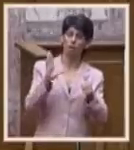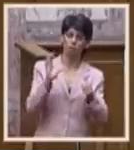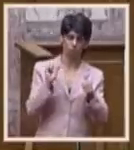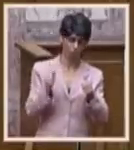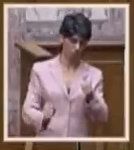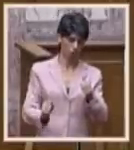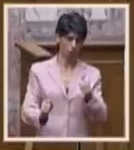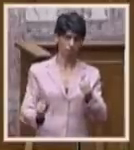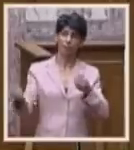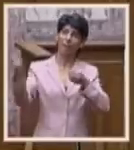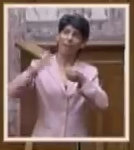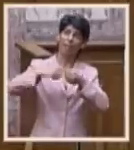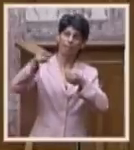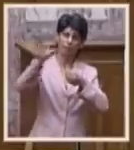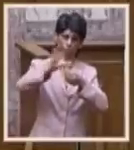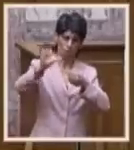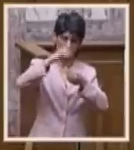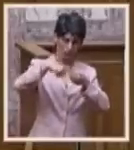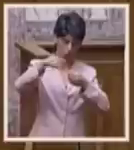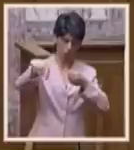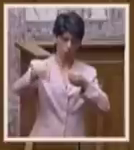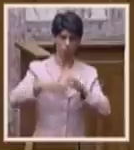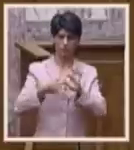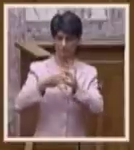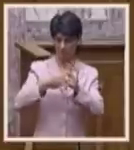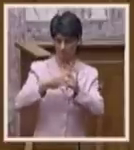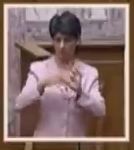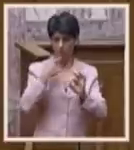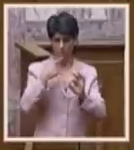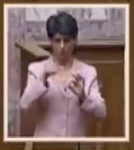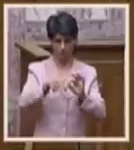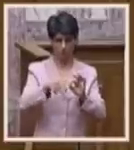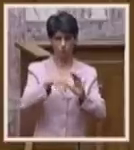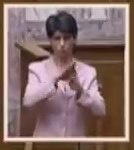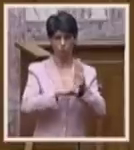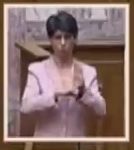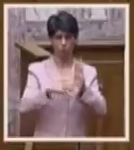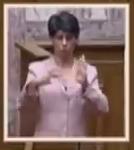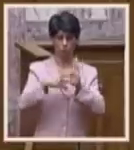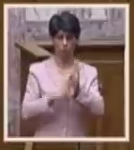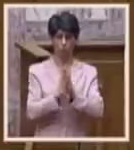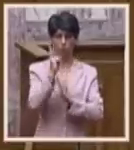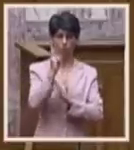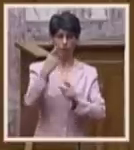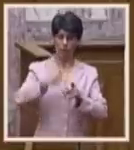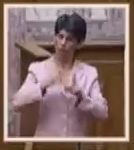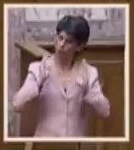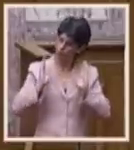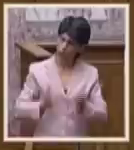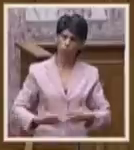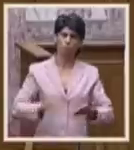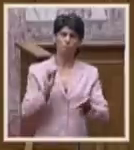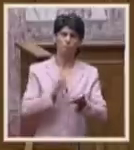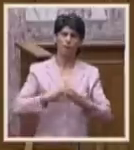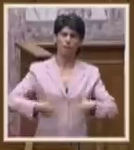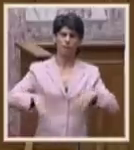εταίροι μας προέβλεπαν πως με την εφαρμογή του προγράμματος αυτού το 2012 η Ελλάδα θα μπορούσε να αρχίσει